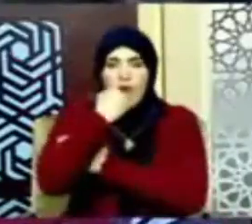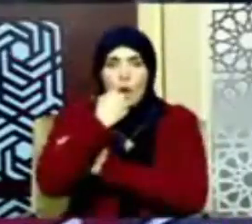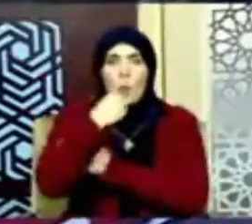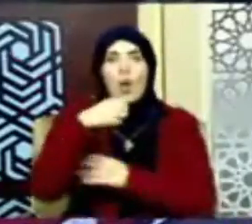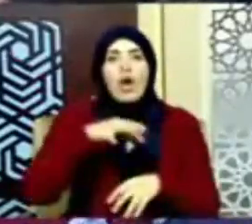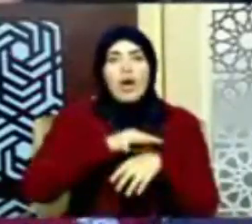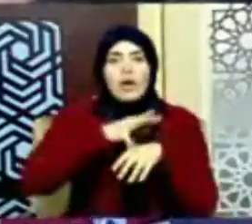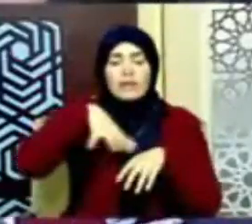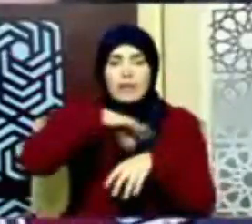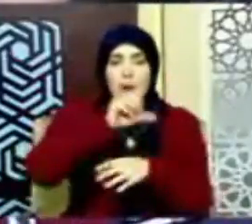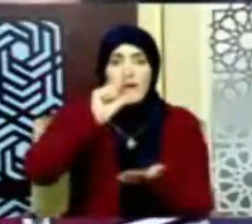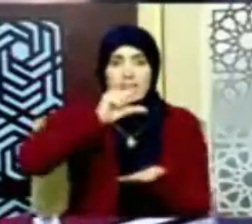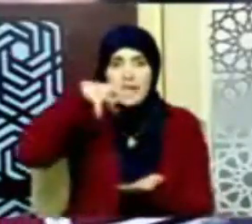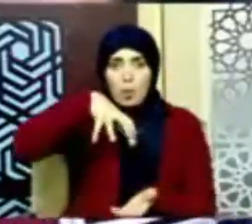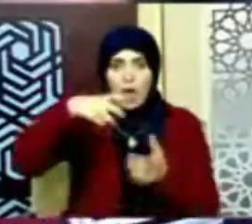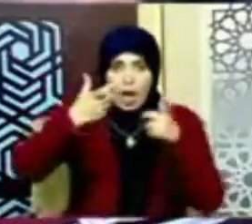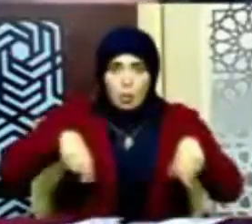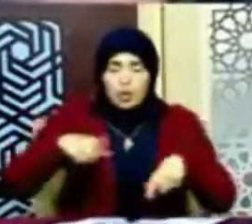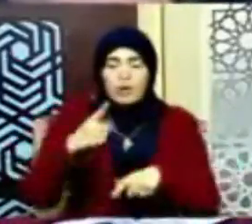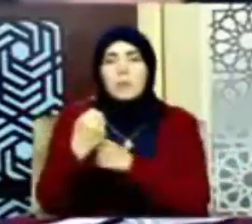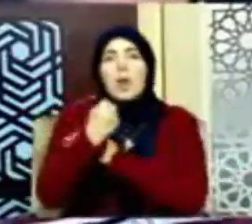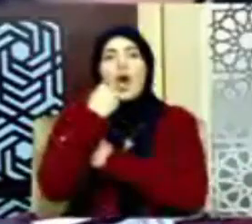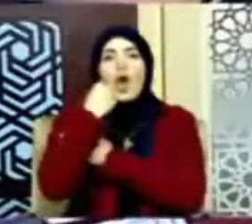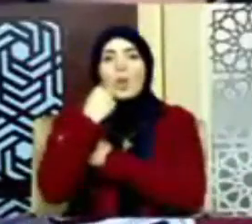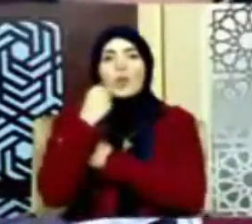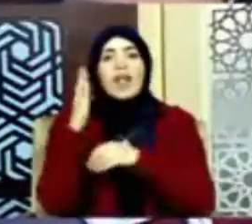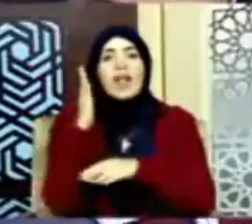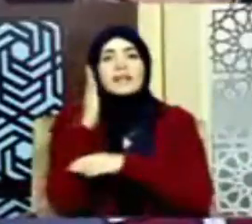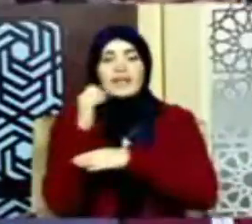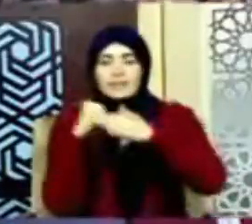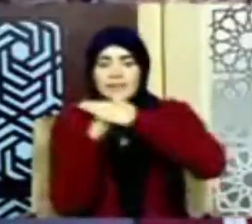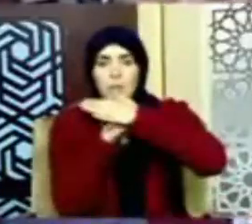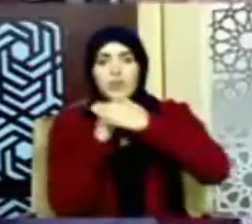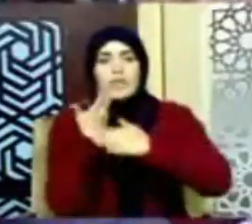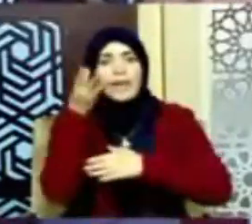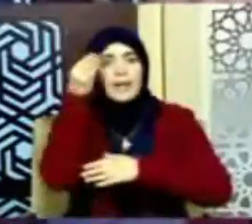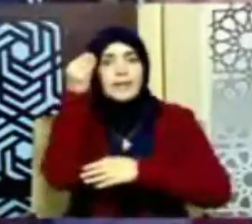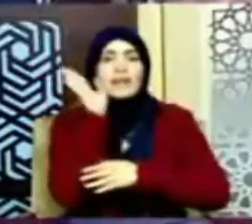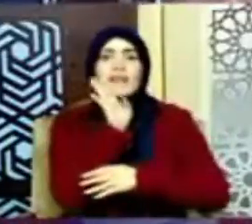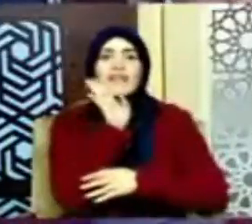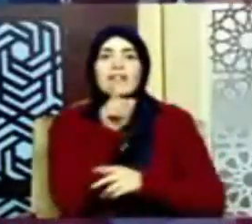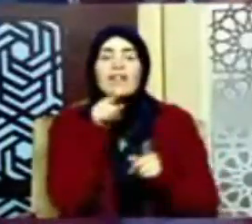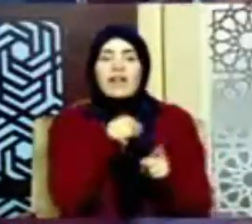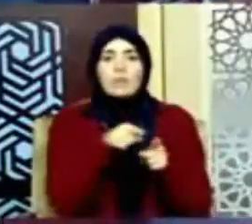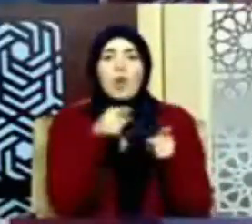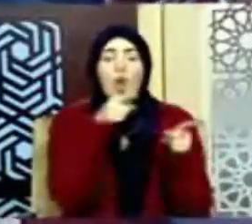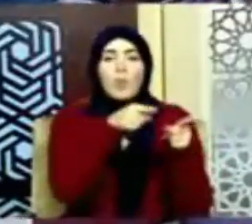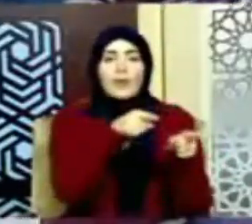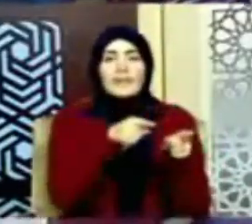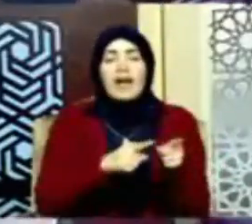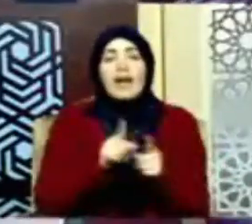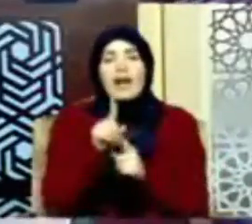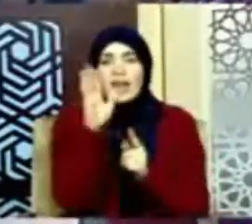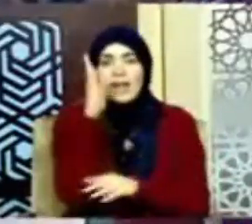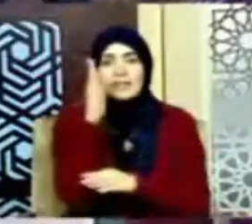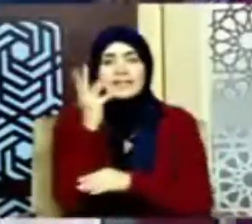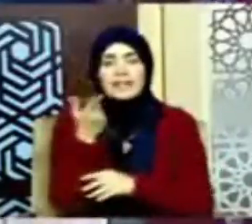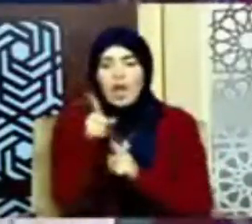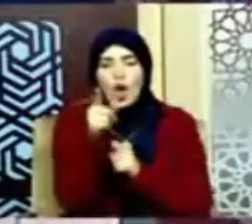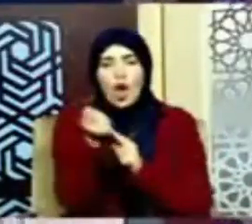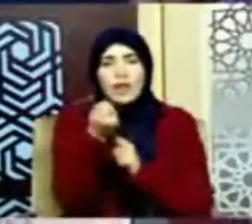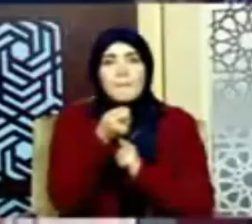تقوى شوكة الأمم. فالحكم في الدهر منسوب إلى القلم. ويقول